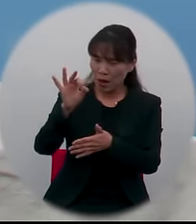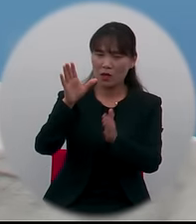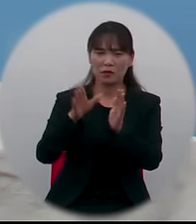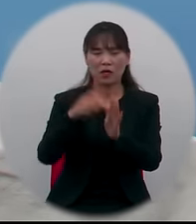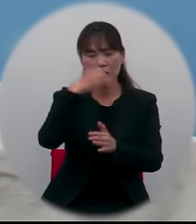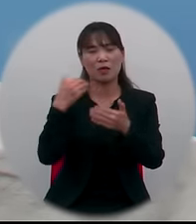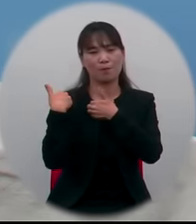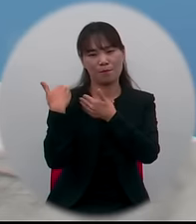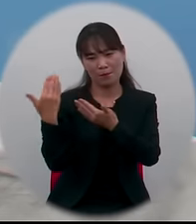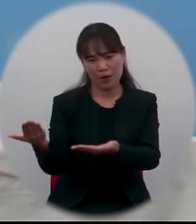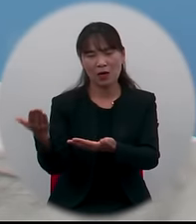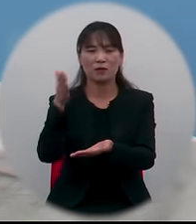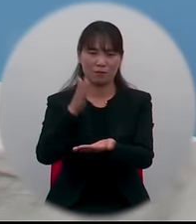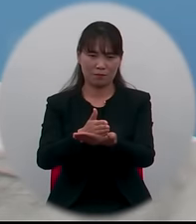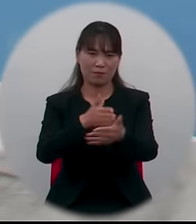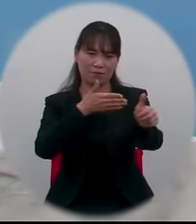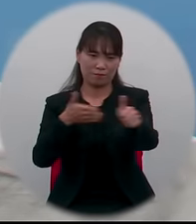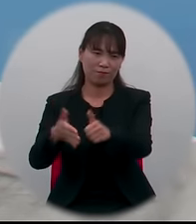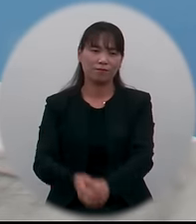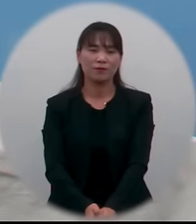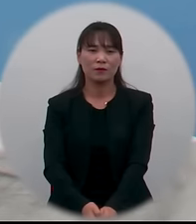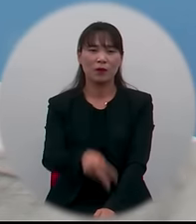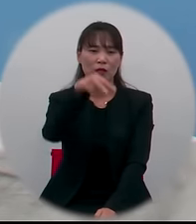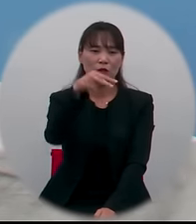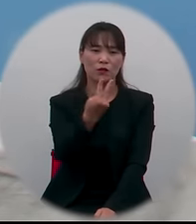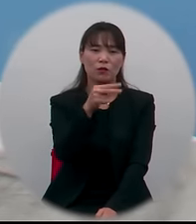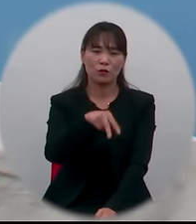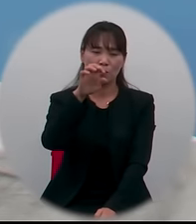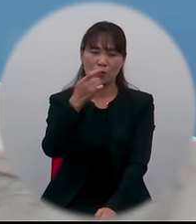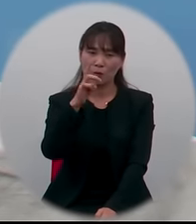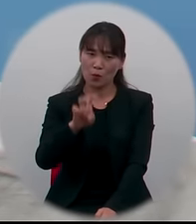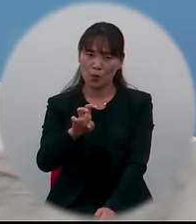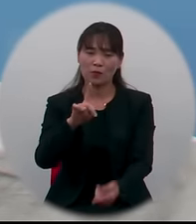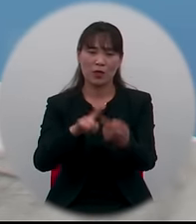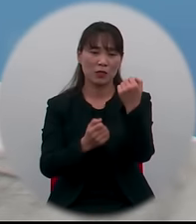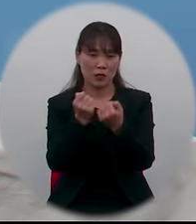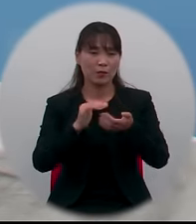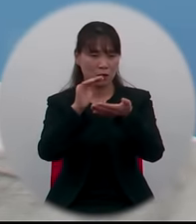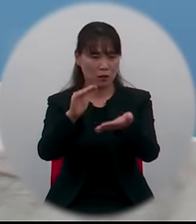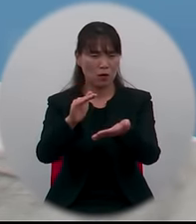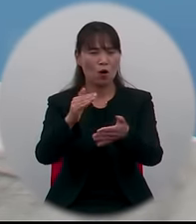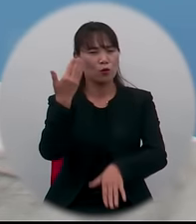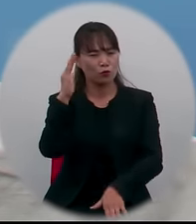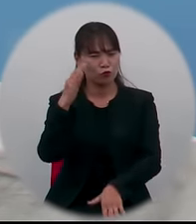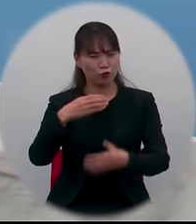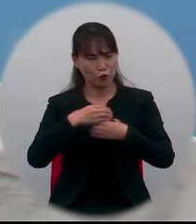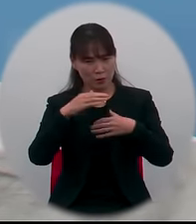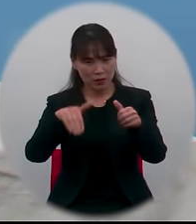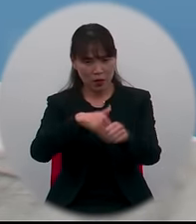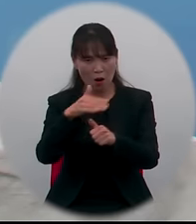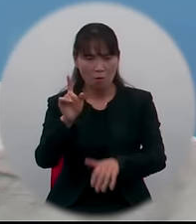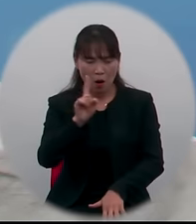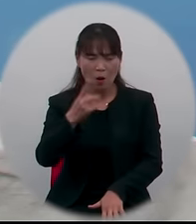않으셔야 되겠습니다 쇼에 얘기를 해볼까요 쇼이 얼마나 지금 위험한 상태로 가고 있는지 2024년